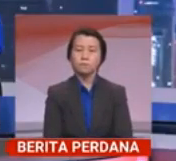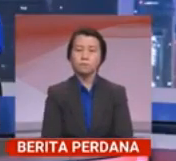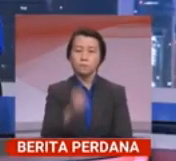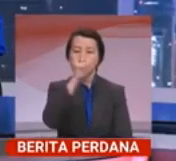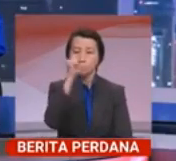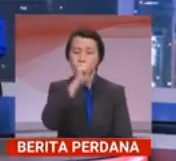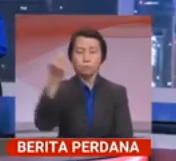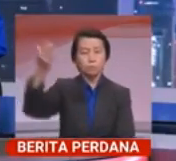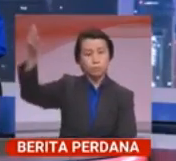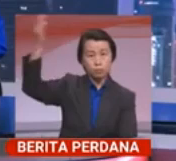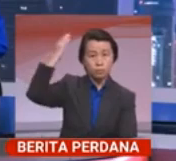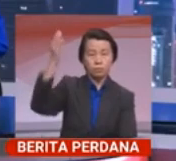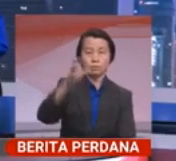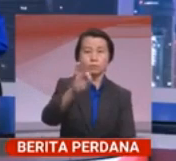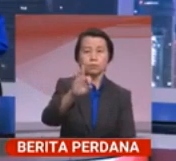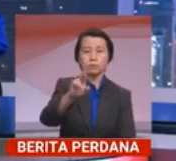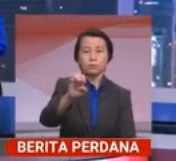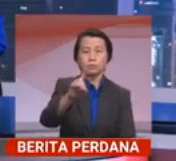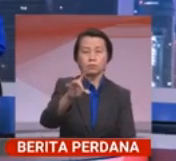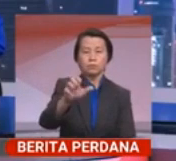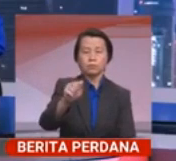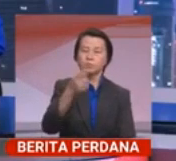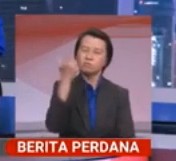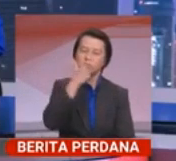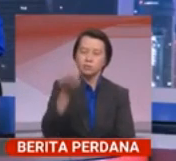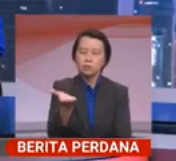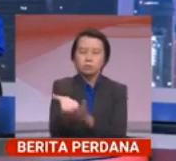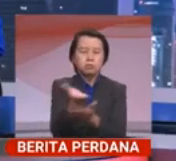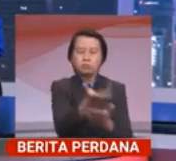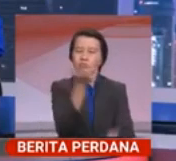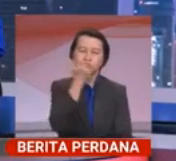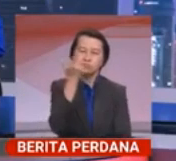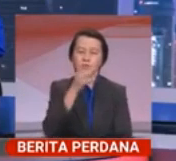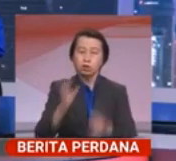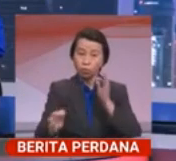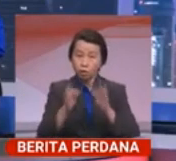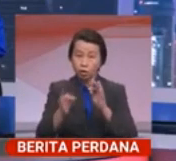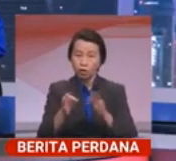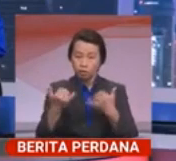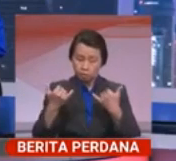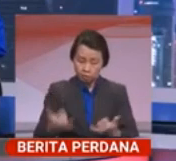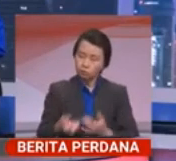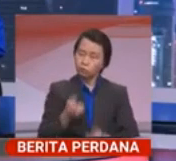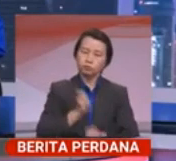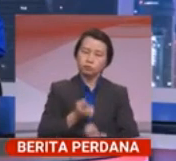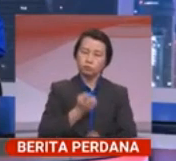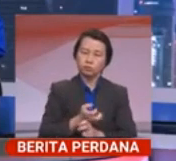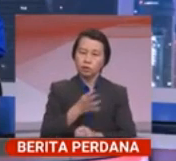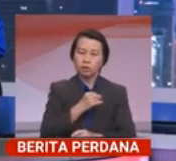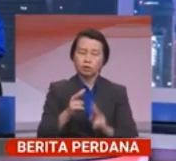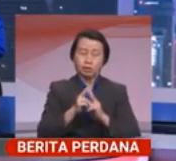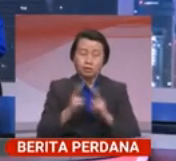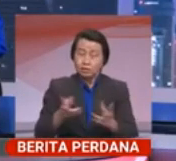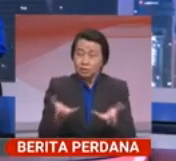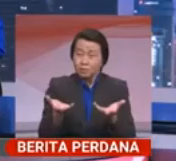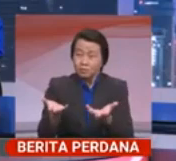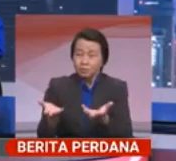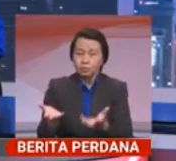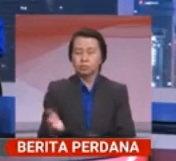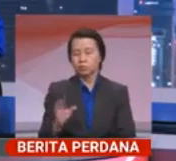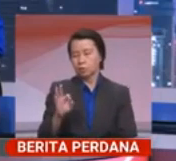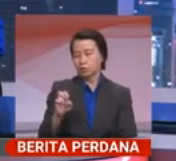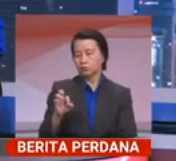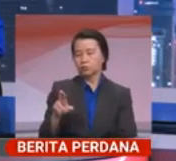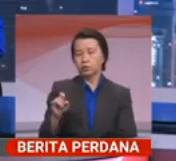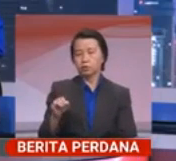Penyanyi legenda Fredo Flybits tidak mahu meminta-minta meskipun di saat kesusahan dan amat memerlukan. Fredo